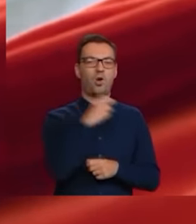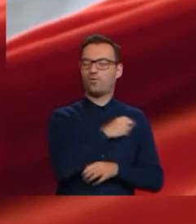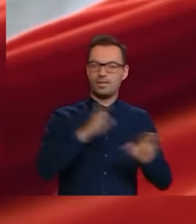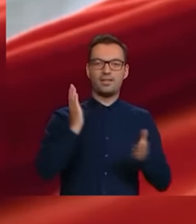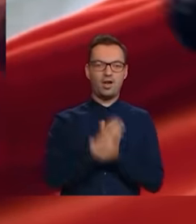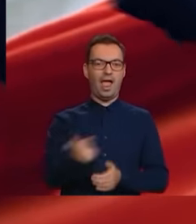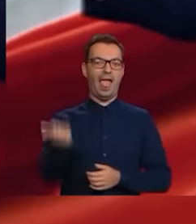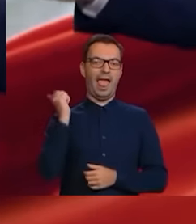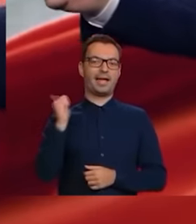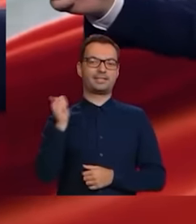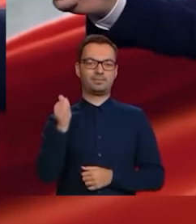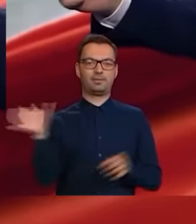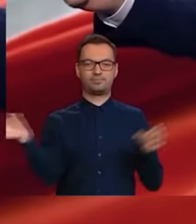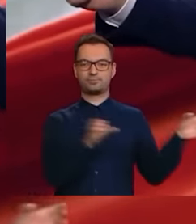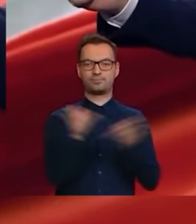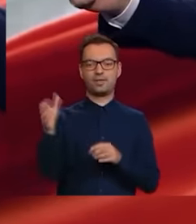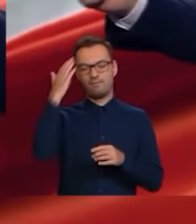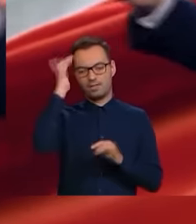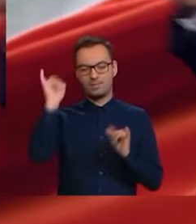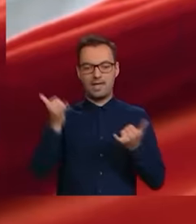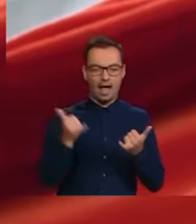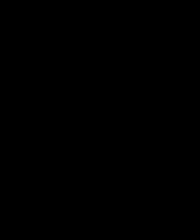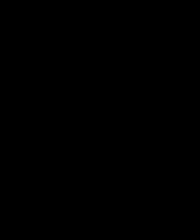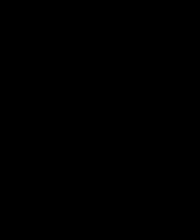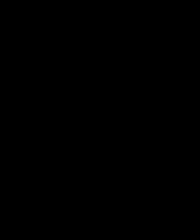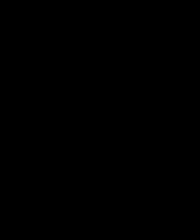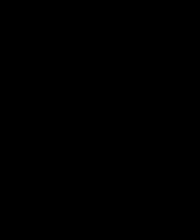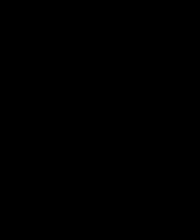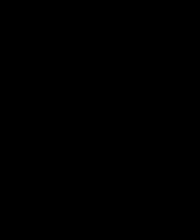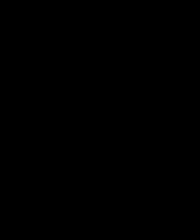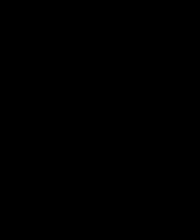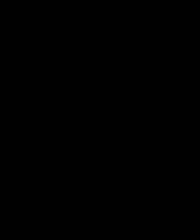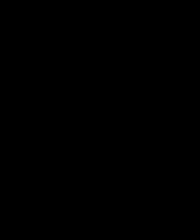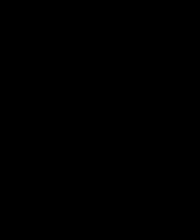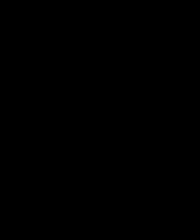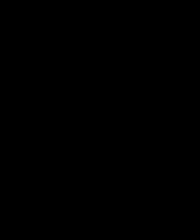tylko fachowcy, którzy wiedzą, co zrobić, żeby pompy się nie popsuły.